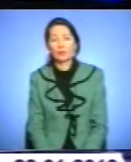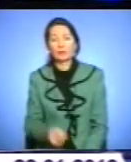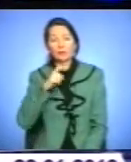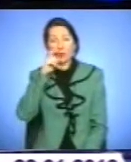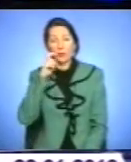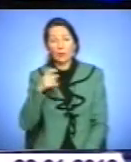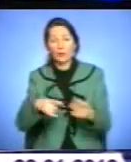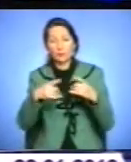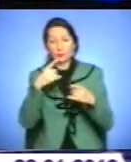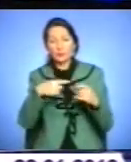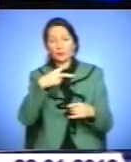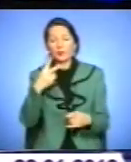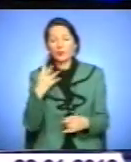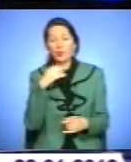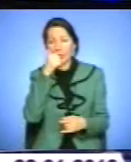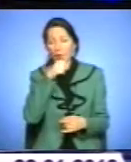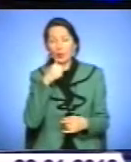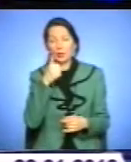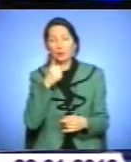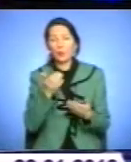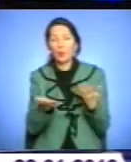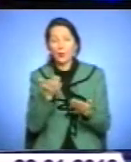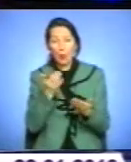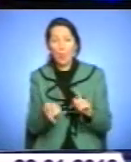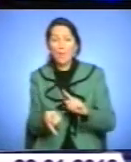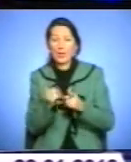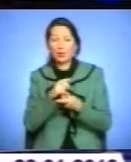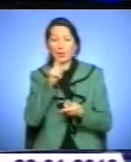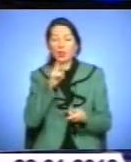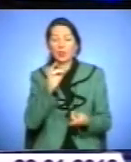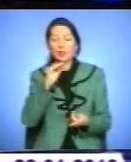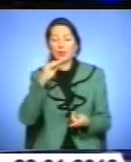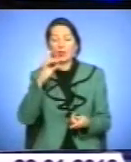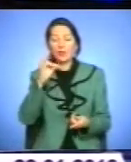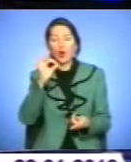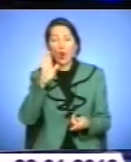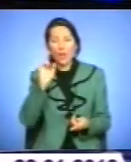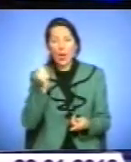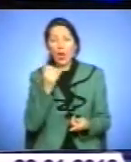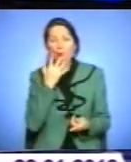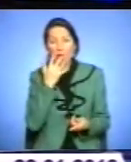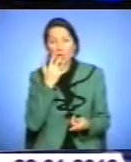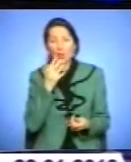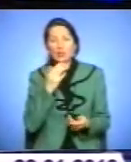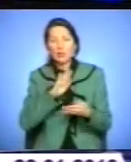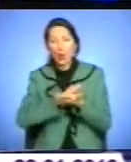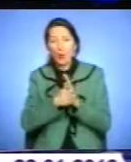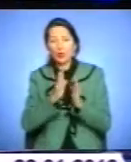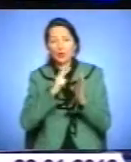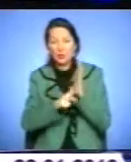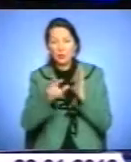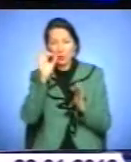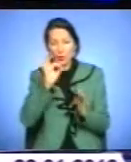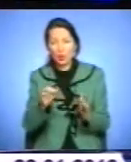Українські телеканали у 2014 році, ймовірно, перейдуть на цифрове мовлення. Правда, за умови, якщо 80%